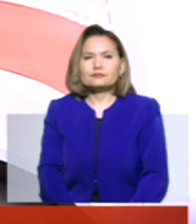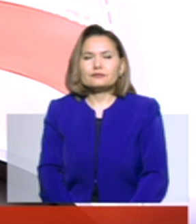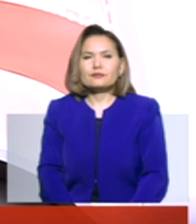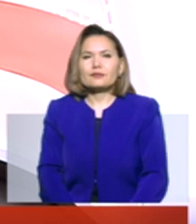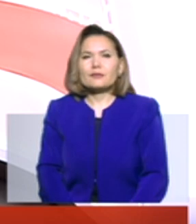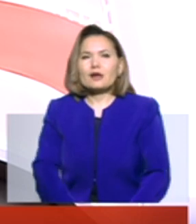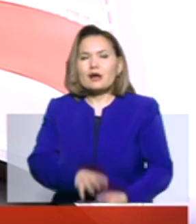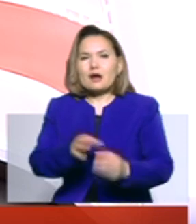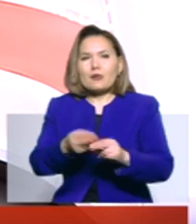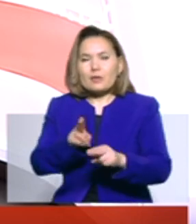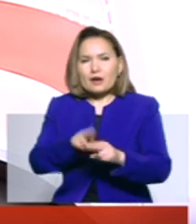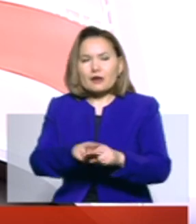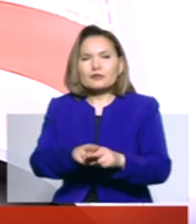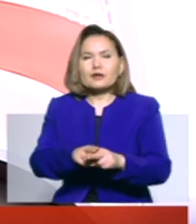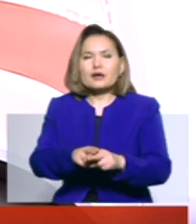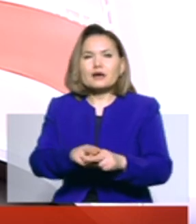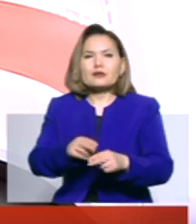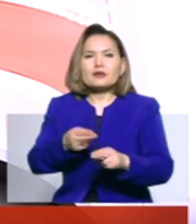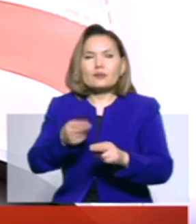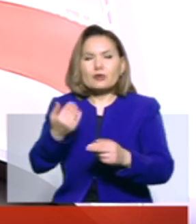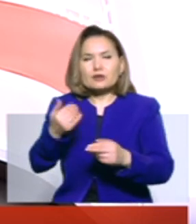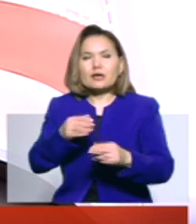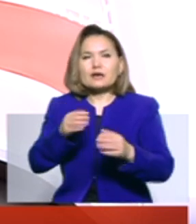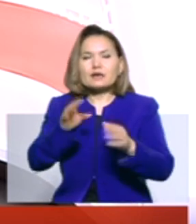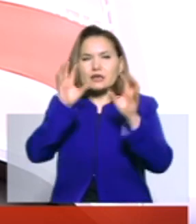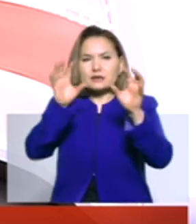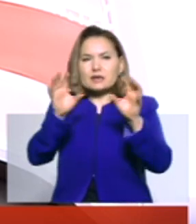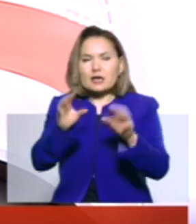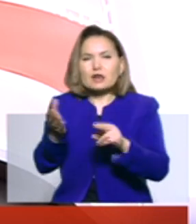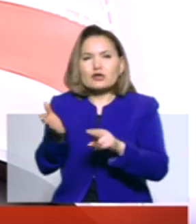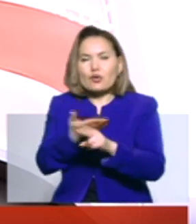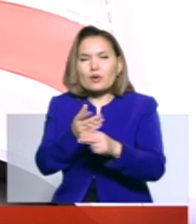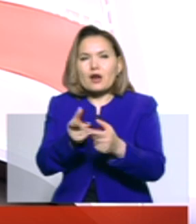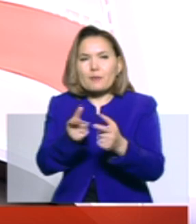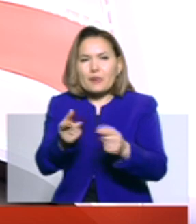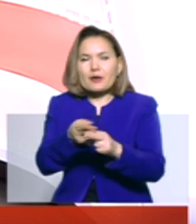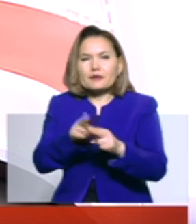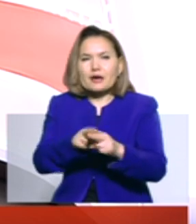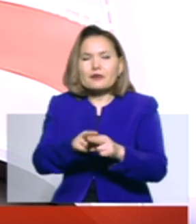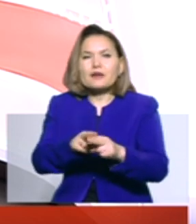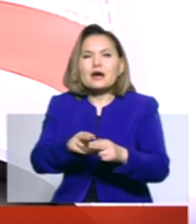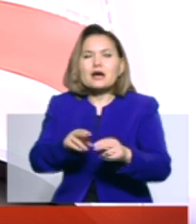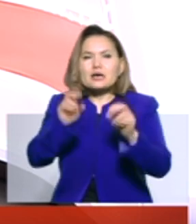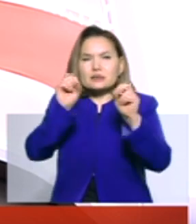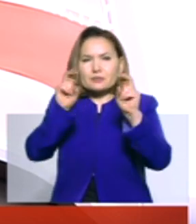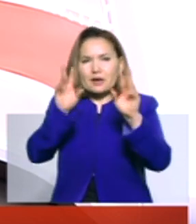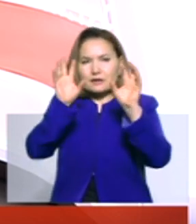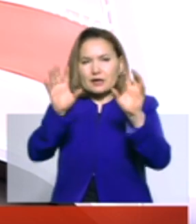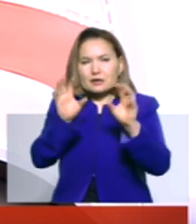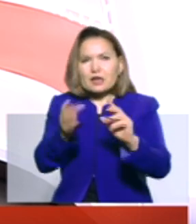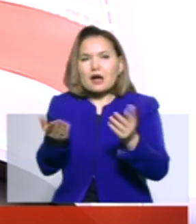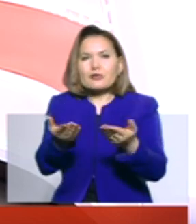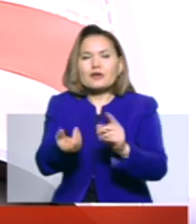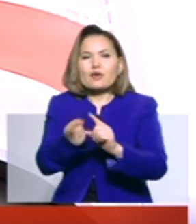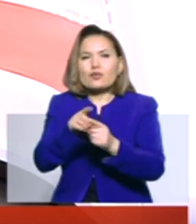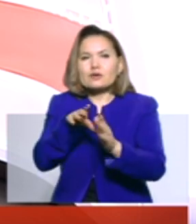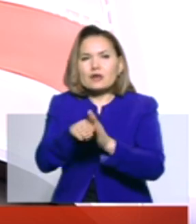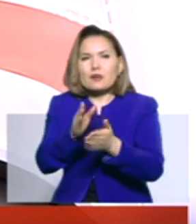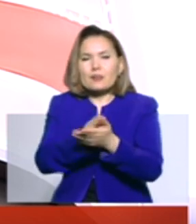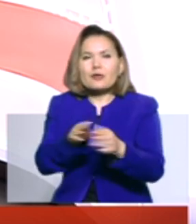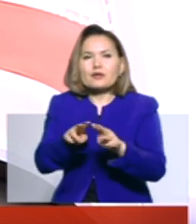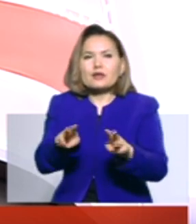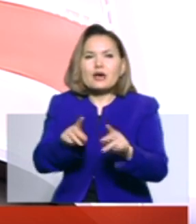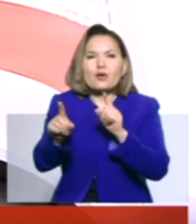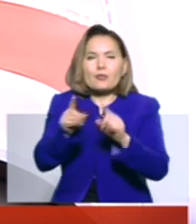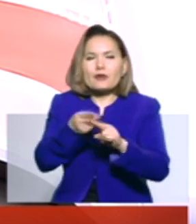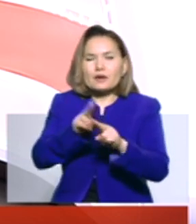Баспасөз картасы заңнан алынып тасталды. Сонымен көптешінің көкейінде жүрген масс-медиа туралы заңда тағы қандай өзгеріс бар? Мәжілістің